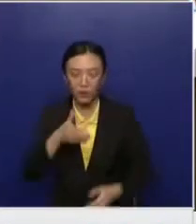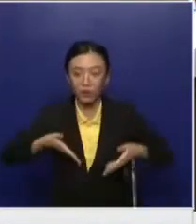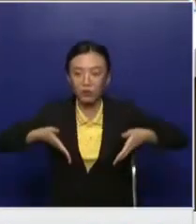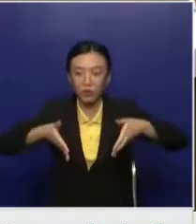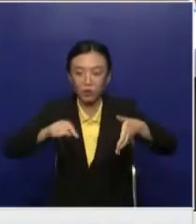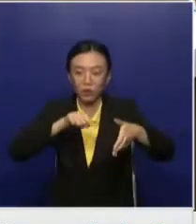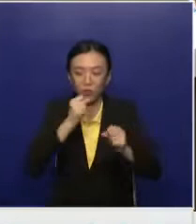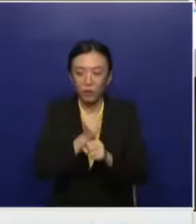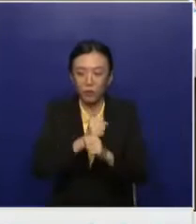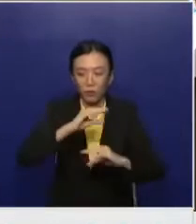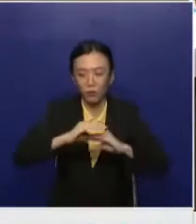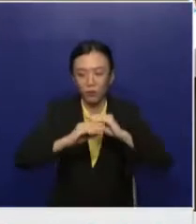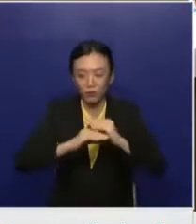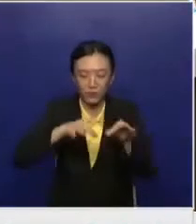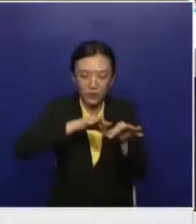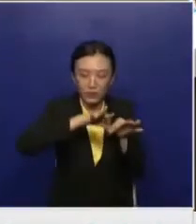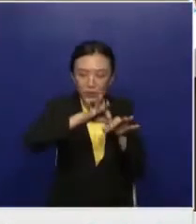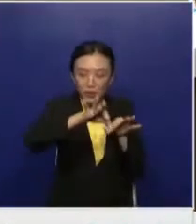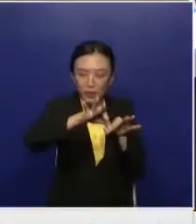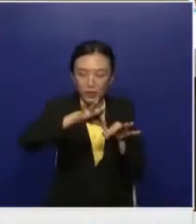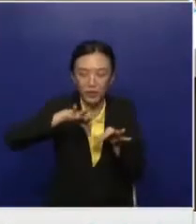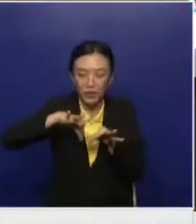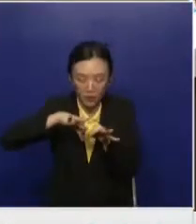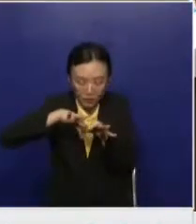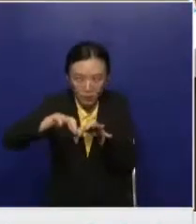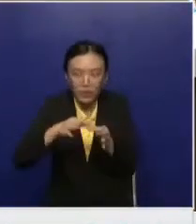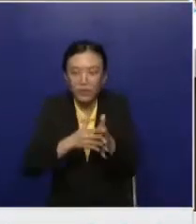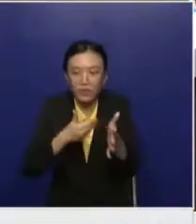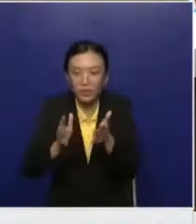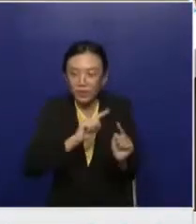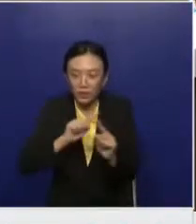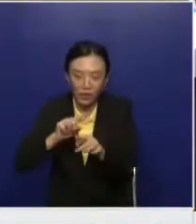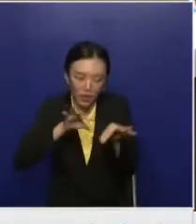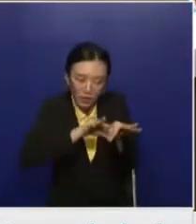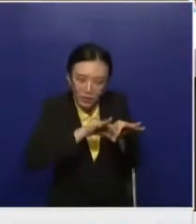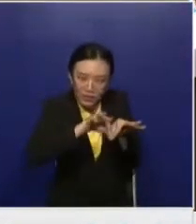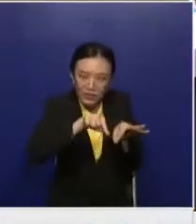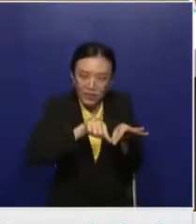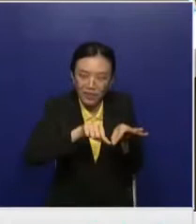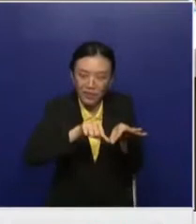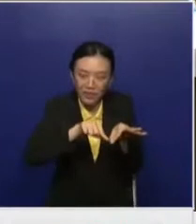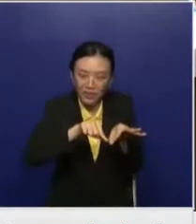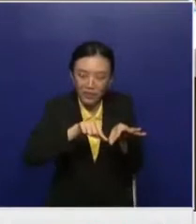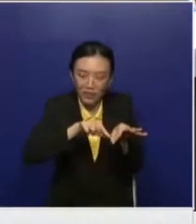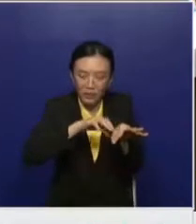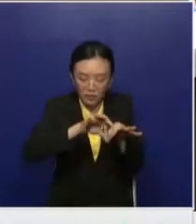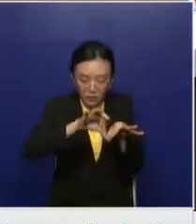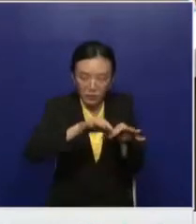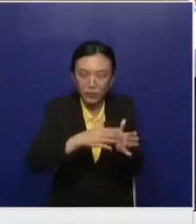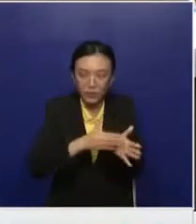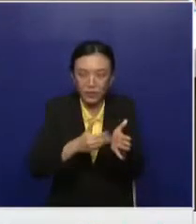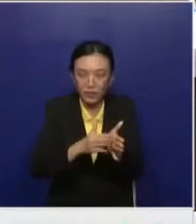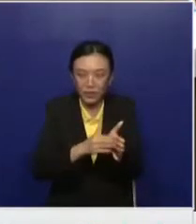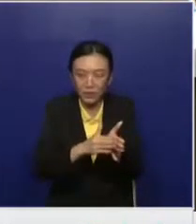ยครับการตีเส้นสีต่างๆที่มีสะท้อนแสงได้ในยามค่ำคืนเนี่ยครับจะ สร้างถน